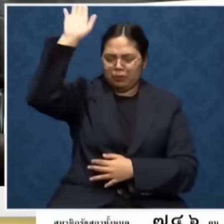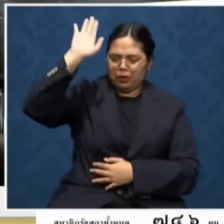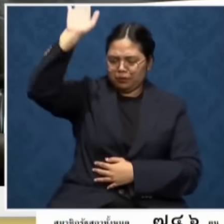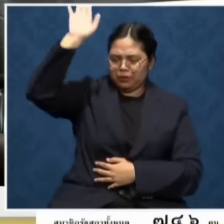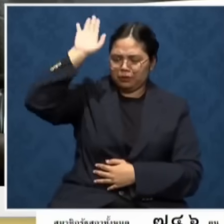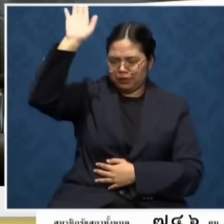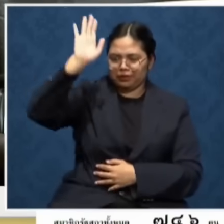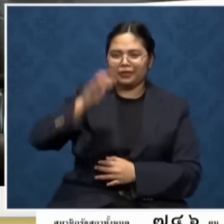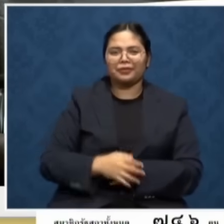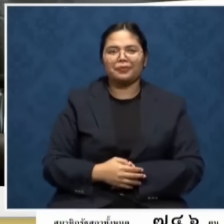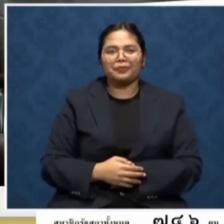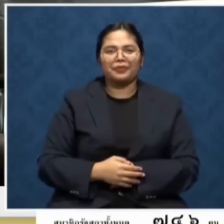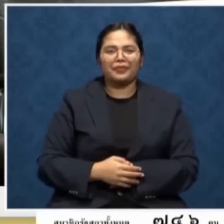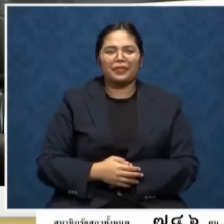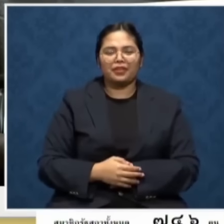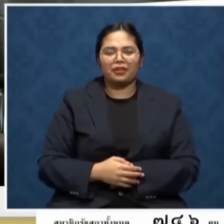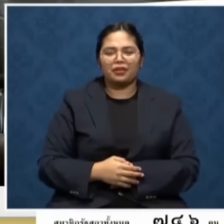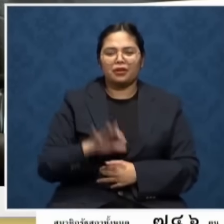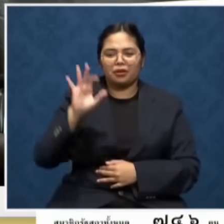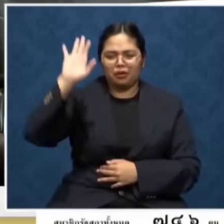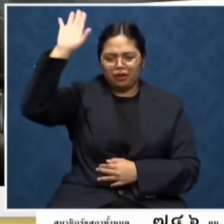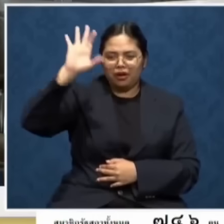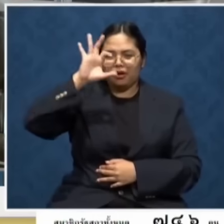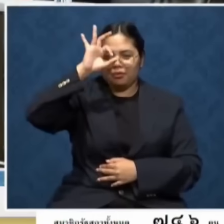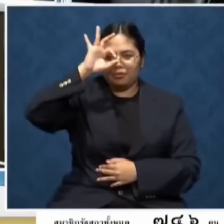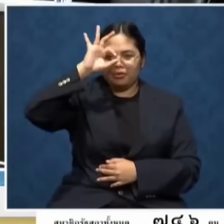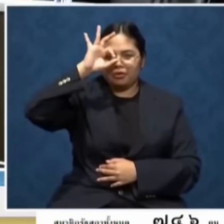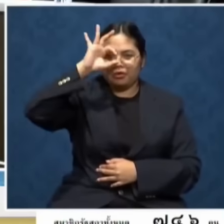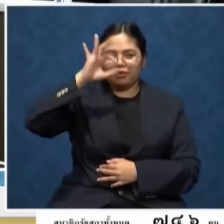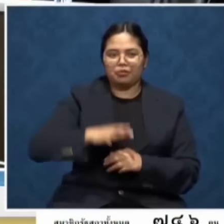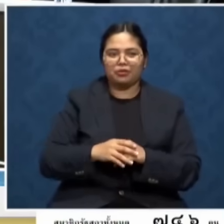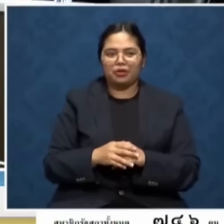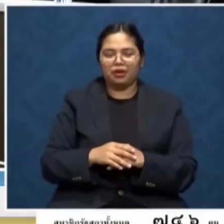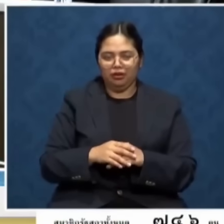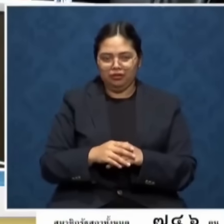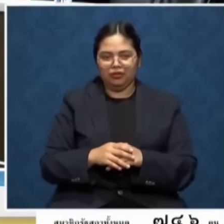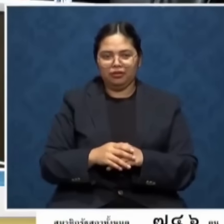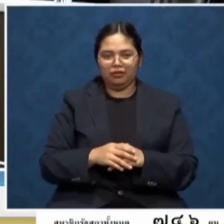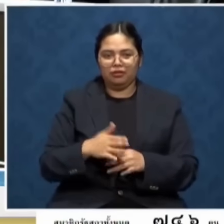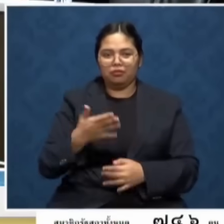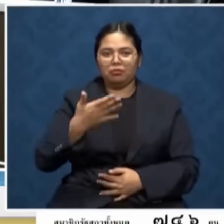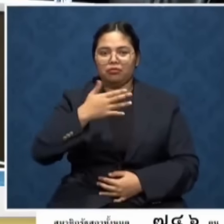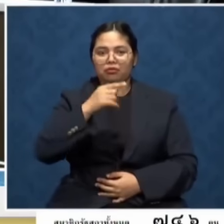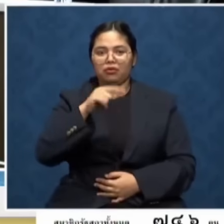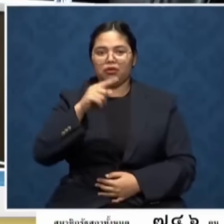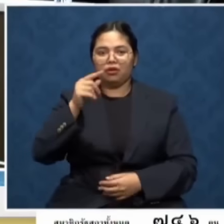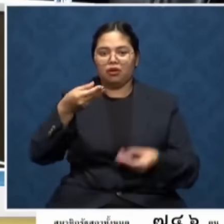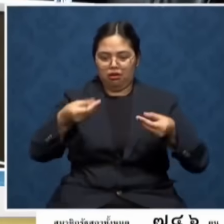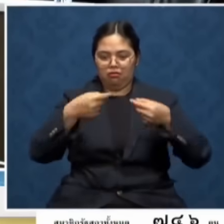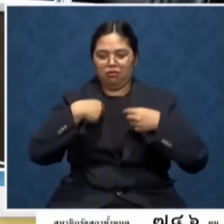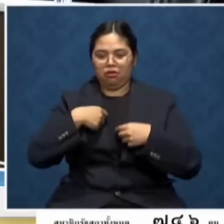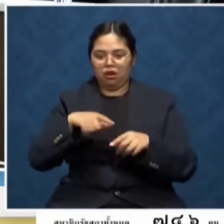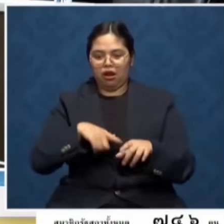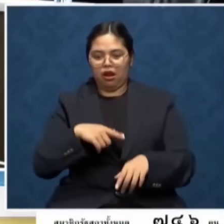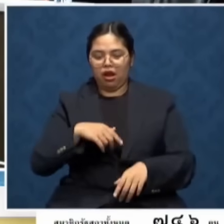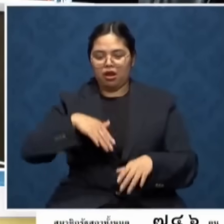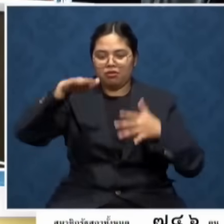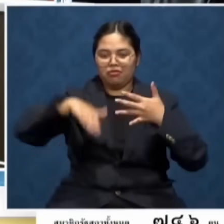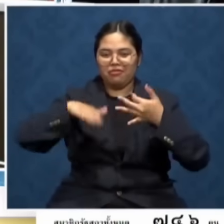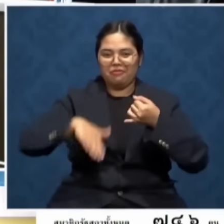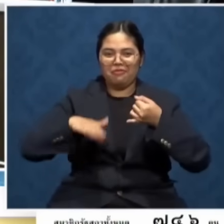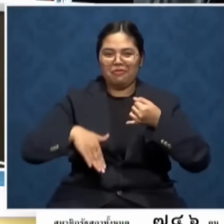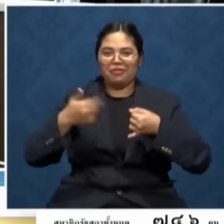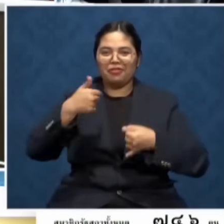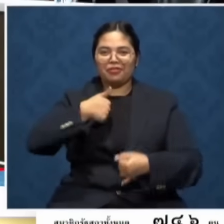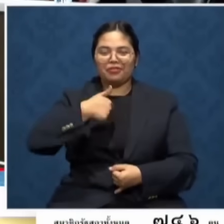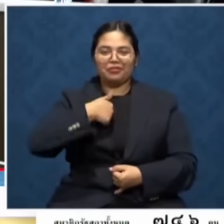เห็นไหมครับ ผมขออนุญาตประท้วงท่านพัฒนาครับเรียกผมน้องๆผมไม่เคยมีพี่ชายสันดานแบบน ี้พอแล้วไม่เอานี่เห็